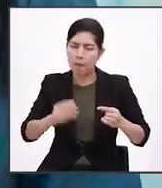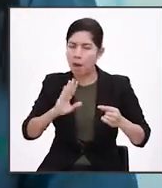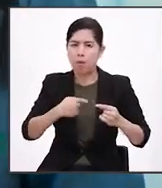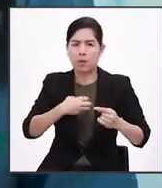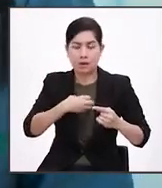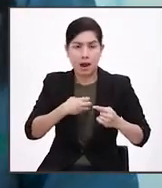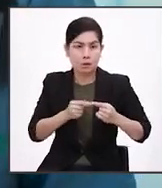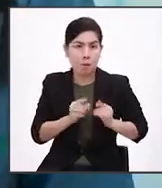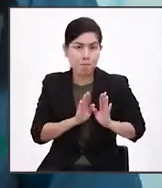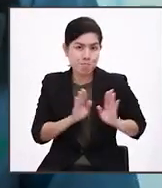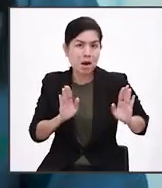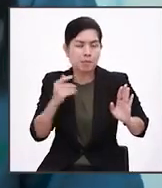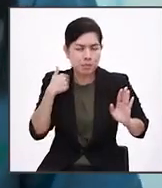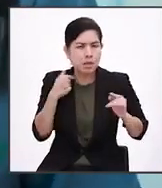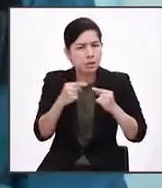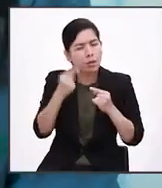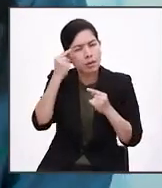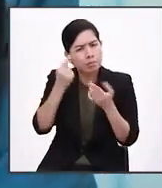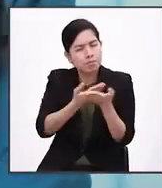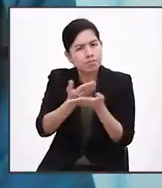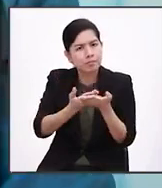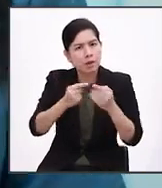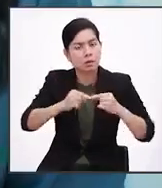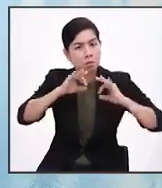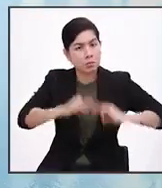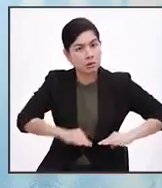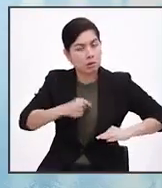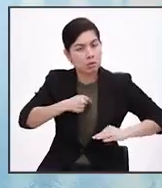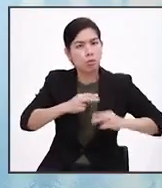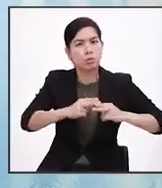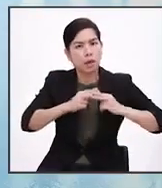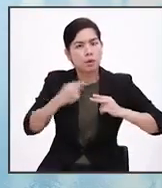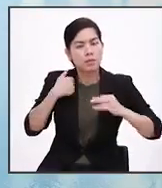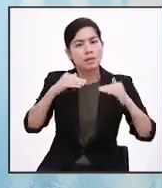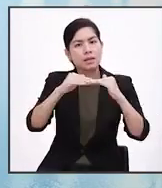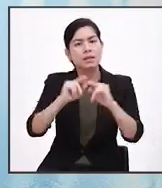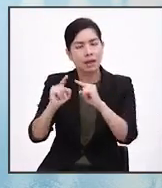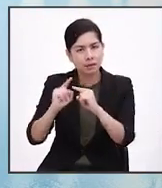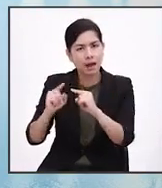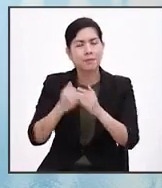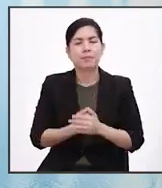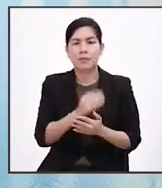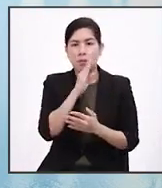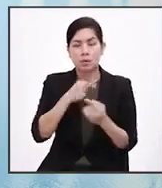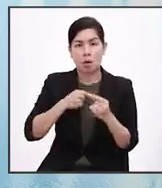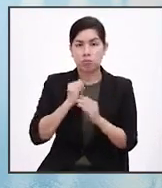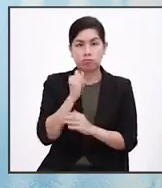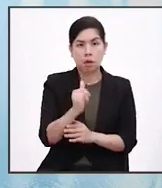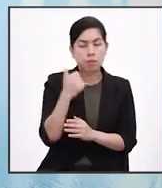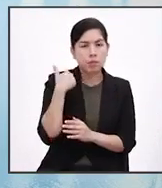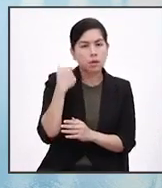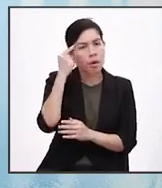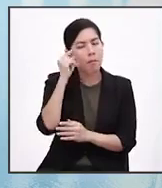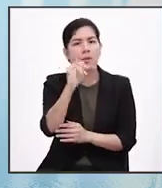ตัวเองในการที่จะกล้าลองกล้าตัดสินใจและใช้สิทธิของตัวเองให้เป็นประโยชน์ในสังคมอะไรเงี้ยค่ะเพราะว่าการที่เราก้าวออกมาแล้วอะเราไม่รู้หรอกว่าเราอา